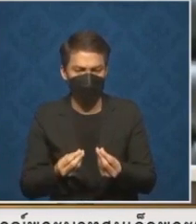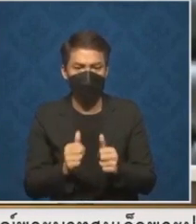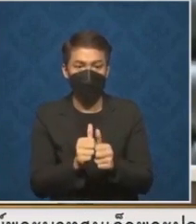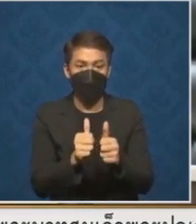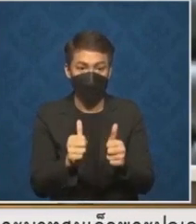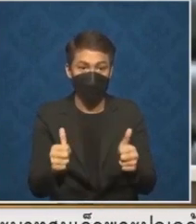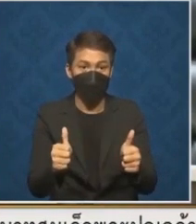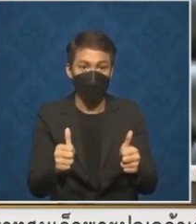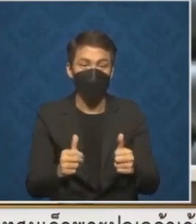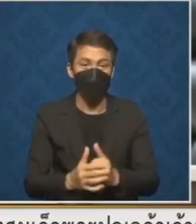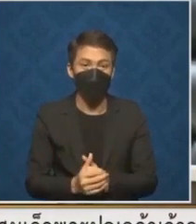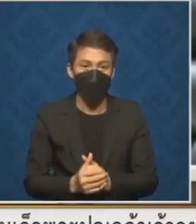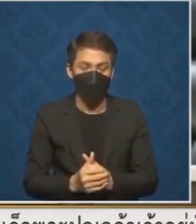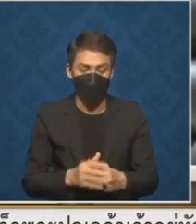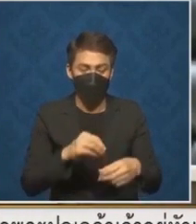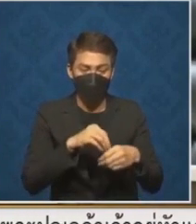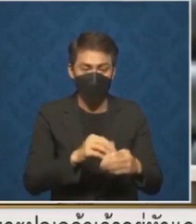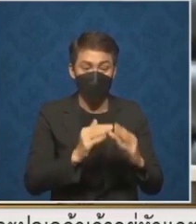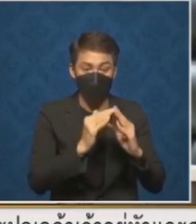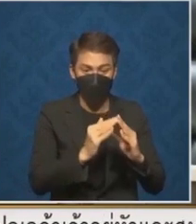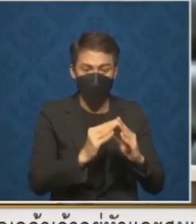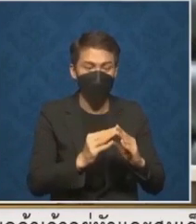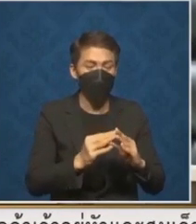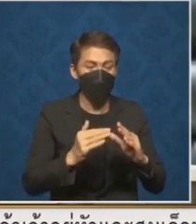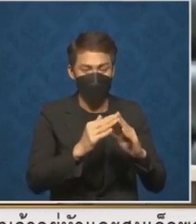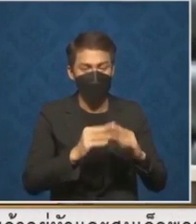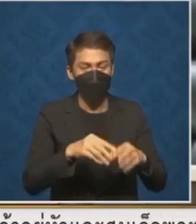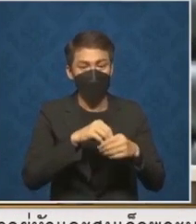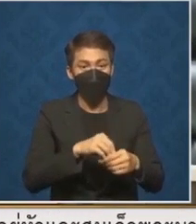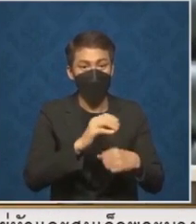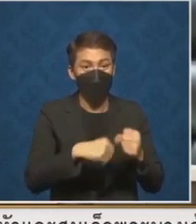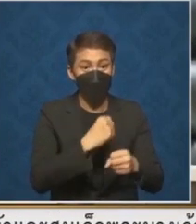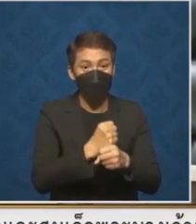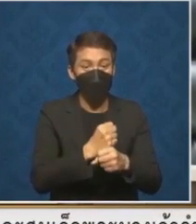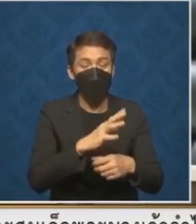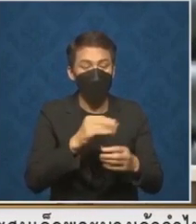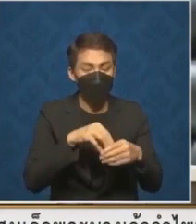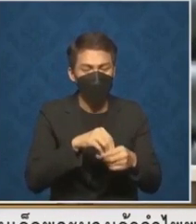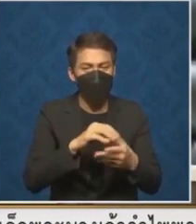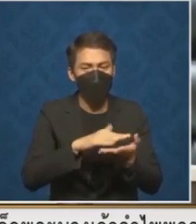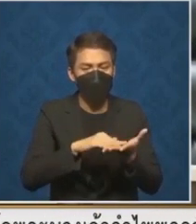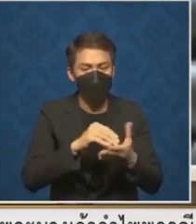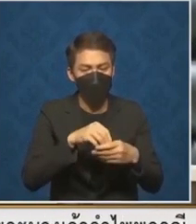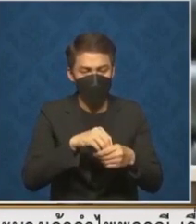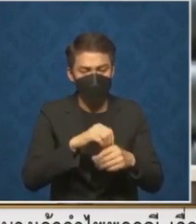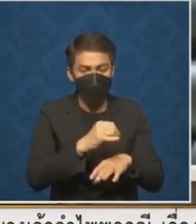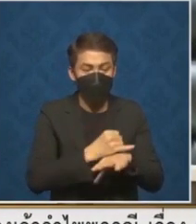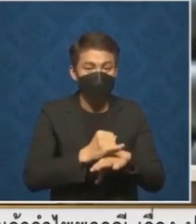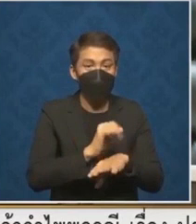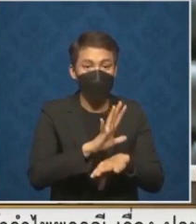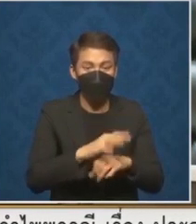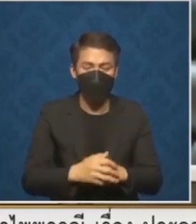อการทอยู่อาศัย 5 ไ่กระเศษกับภานิฟ์ไม่เกิน 50 ไ่